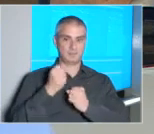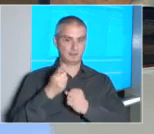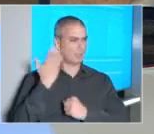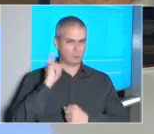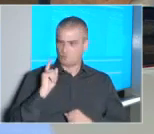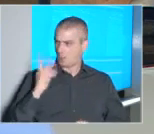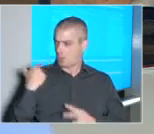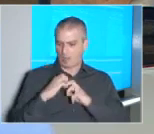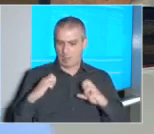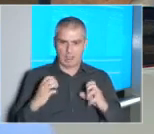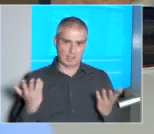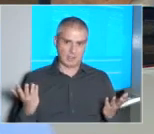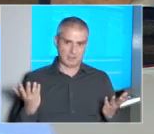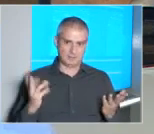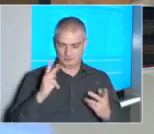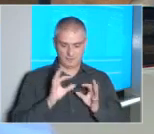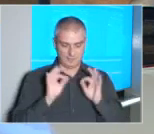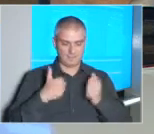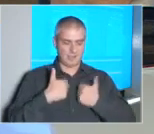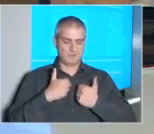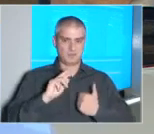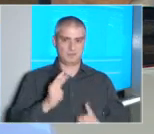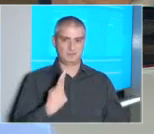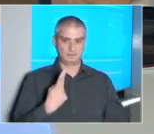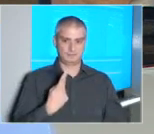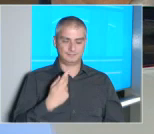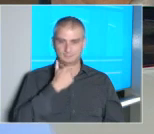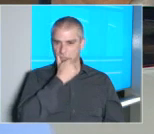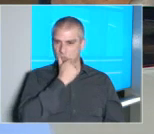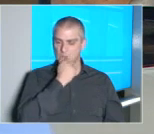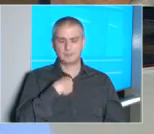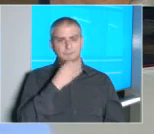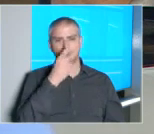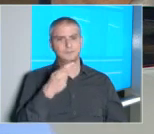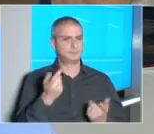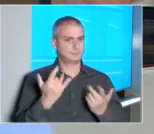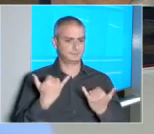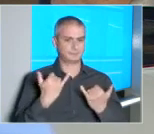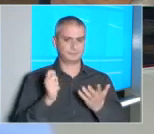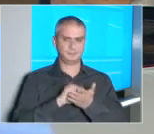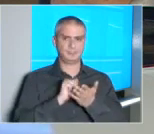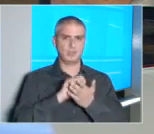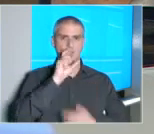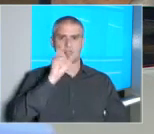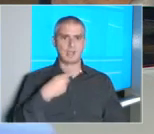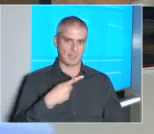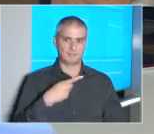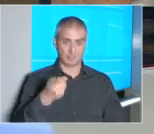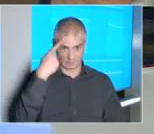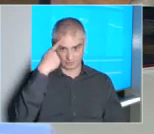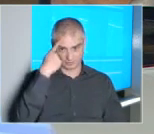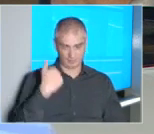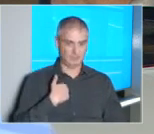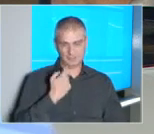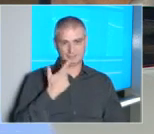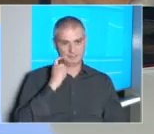הלשעבר לא היה כל כך ארוך, הייתי אומר, כי שוב נפתחה התמודדות. אז אני רוצה לשאול אותך לגבי כותרת שמתפרסמת היום במעריב, אתה חשבת שאני